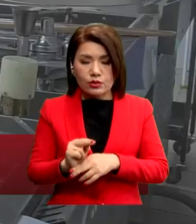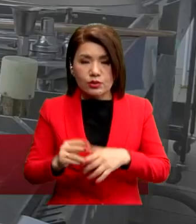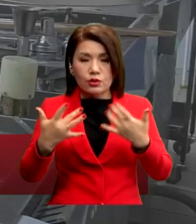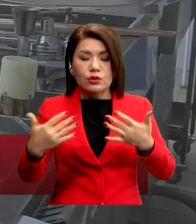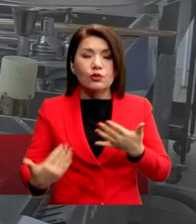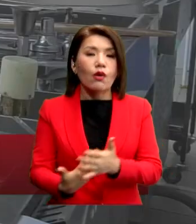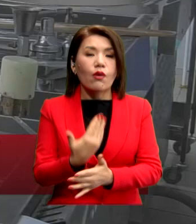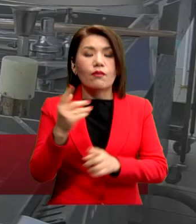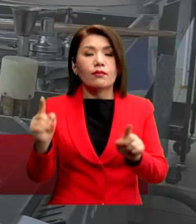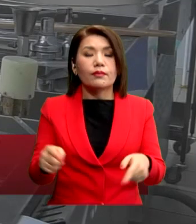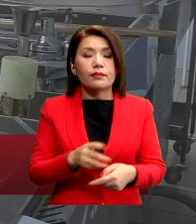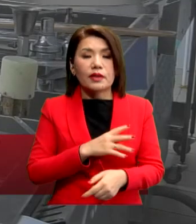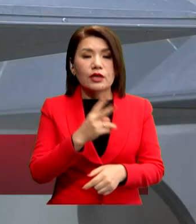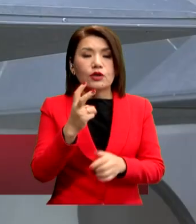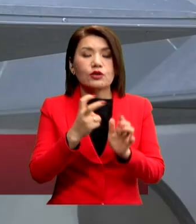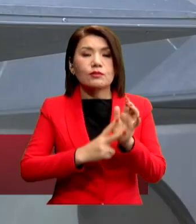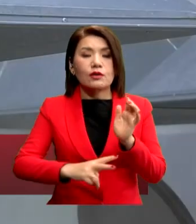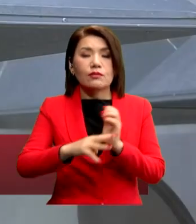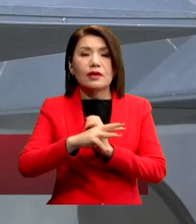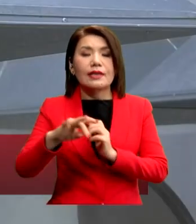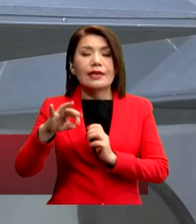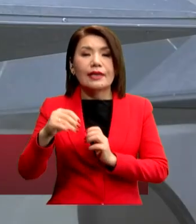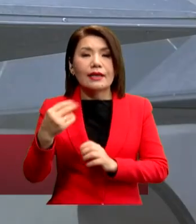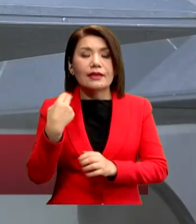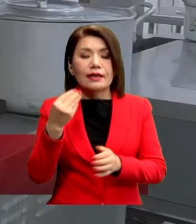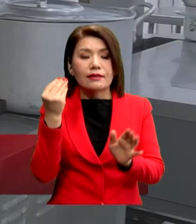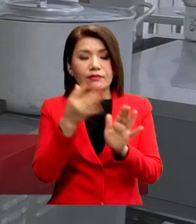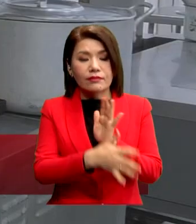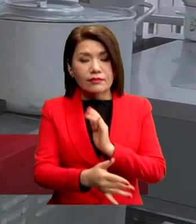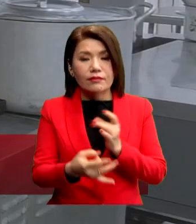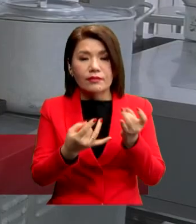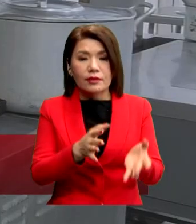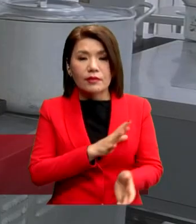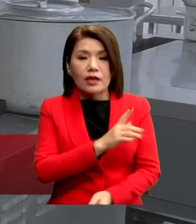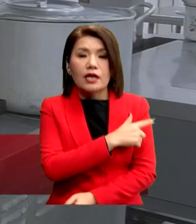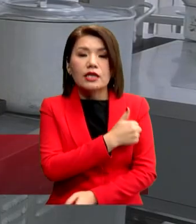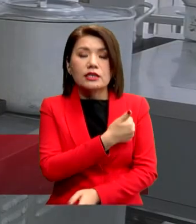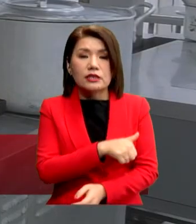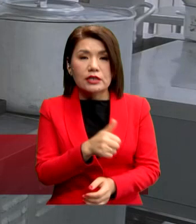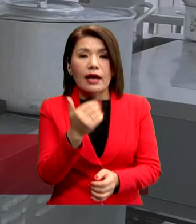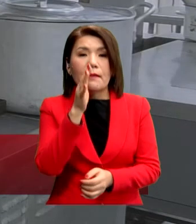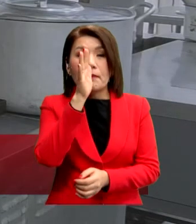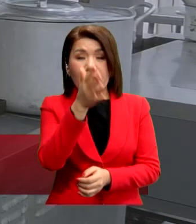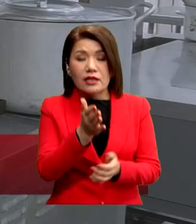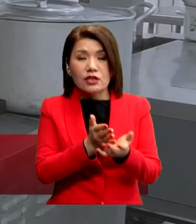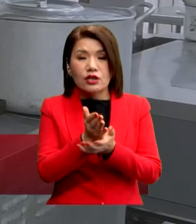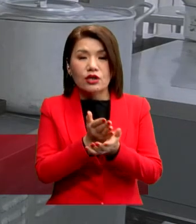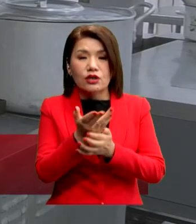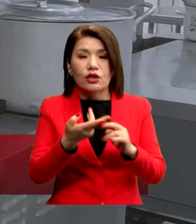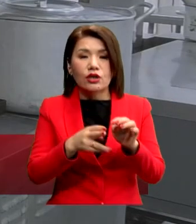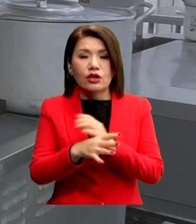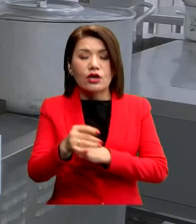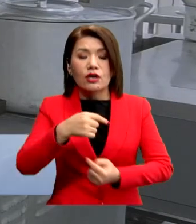жаңадан жасақтады. Оған 270 миллион теңгеден астам қаржысын салған. Аурухана асханасын 5 жылға сенімгерлік басқаруға